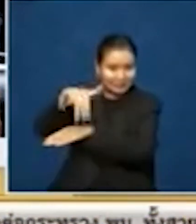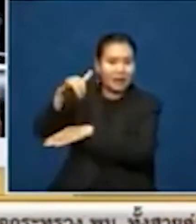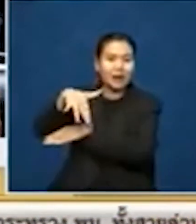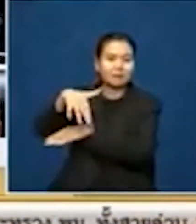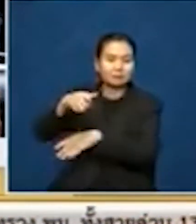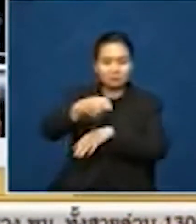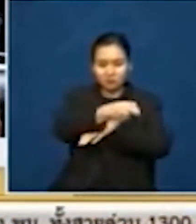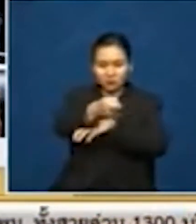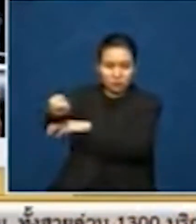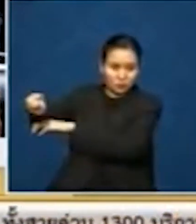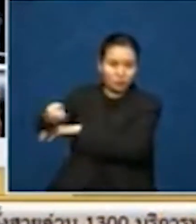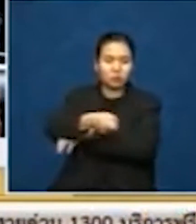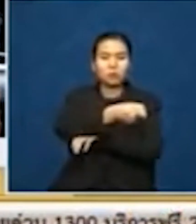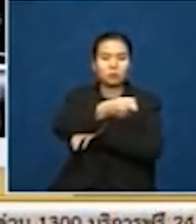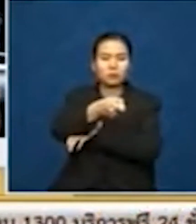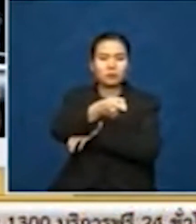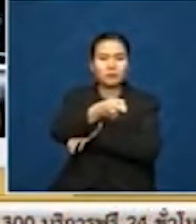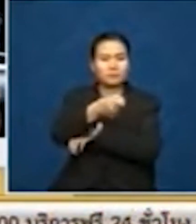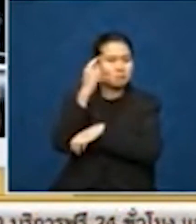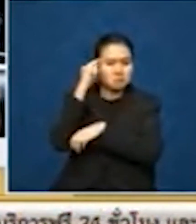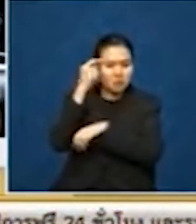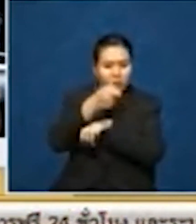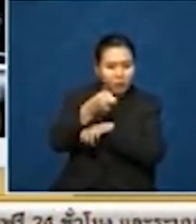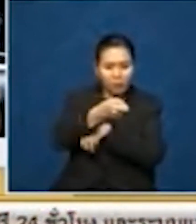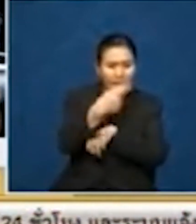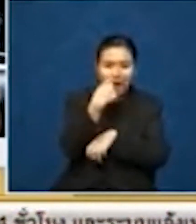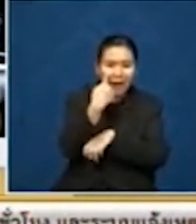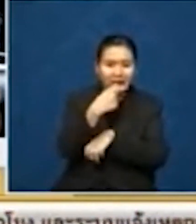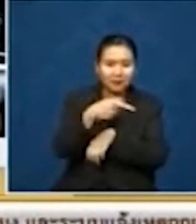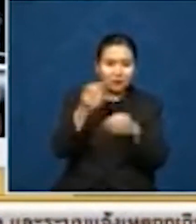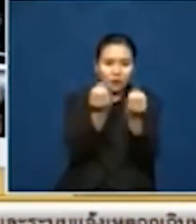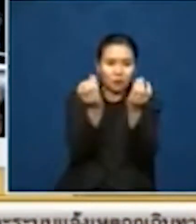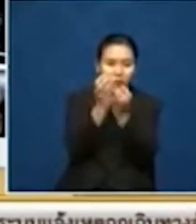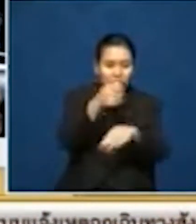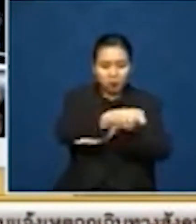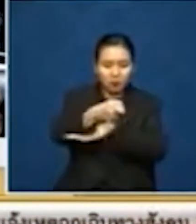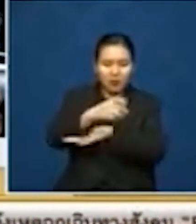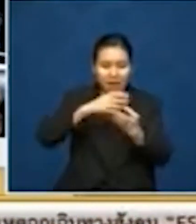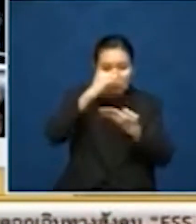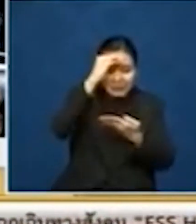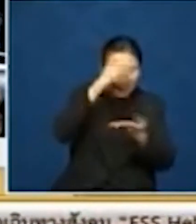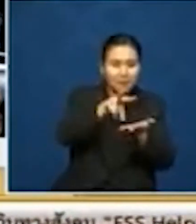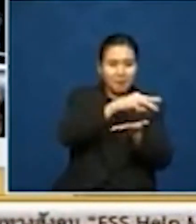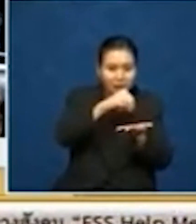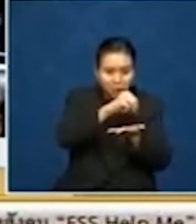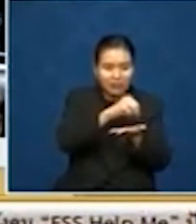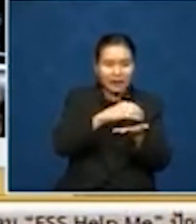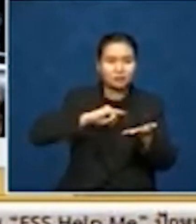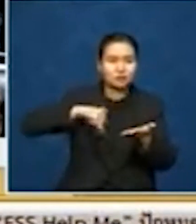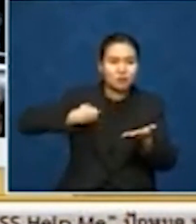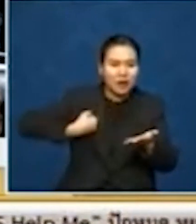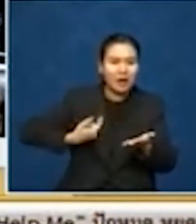ประธานฉีดไปไม่รู้โดนใครบ้างนะคะทั้งผู้ชุมนุมทั้งนักศึกษามหาวิทยาลัย